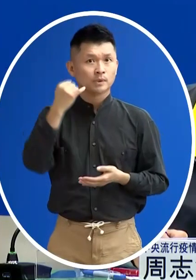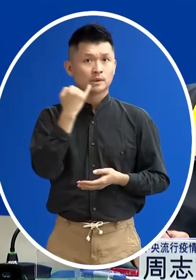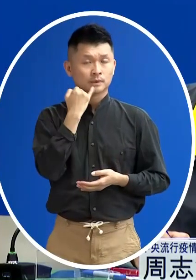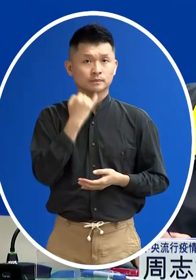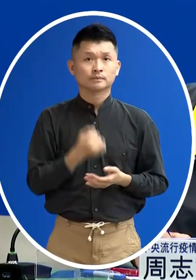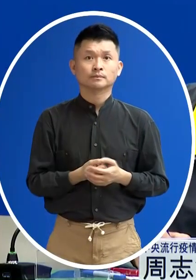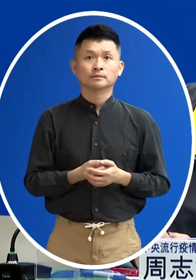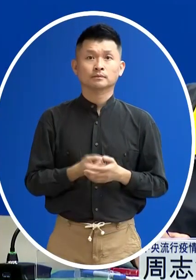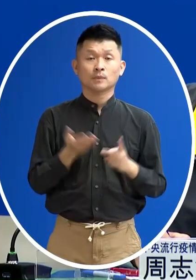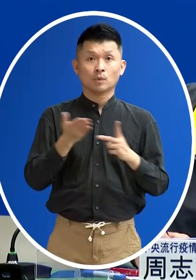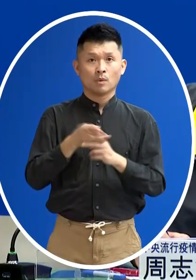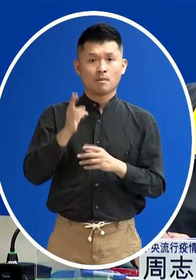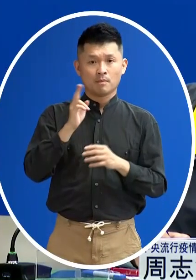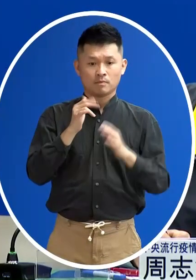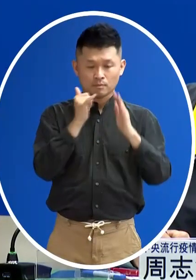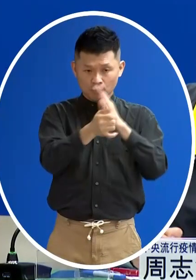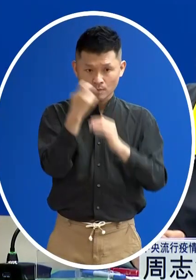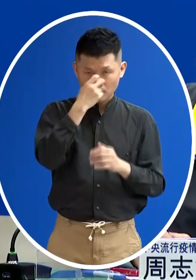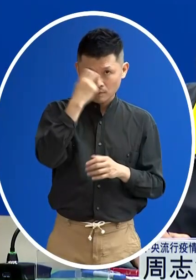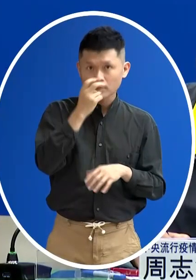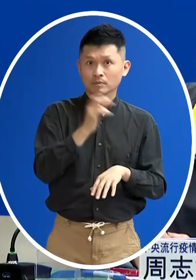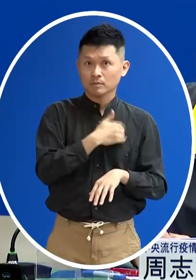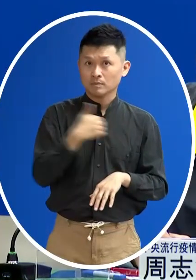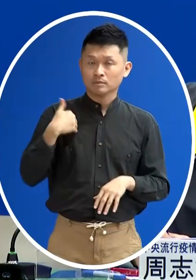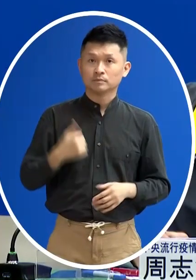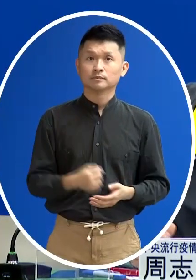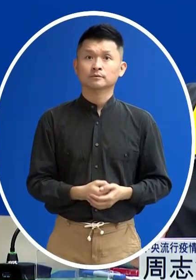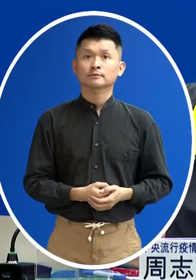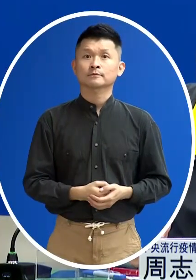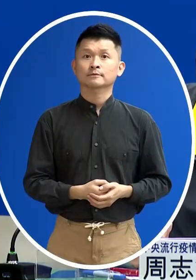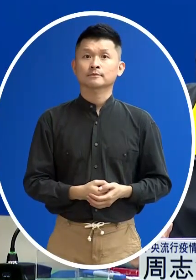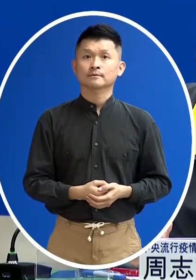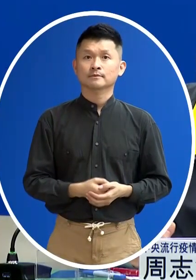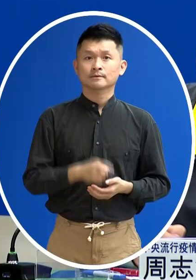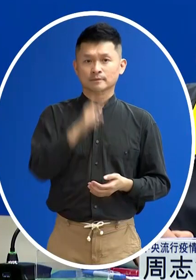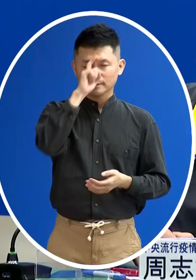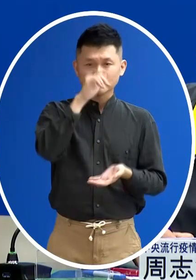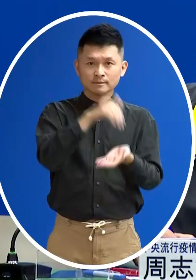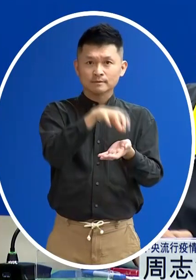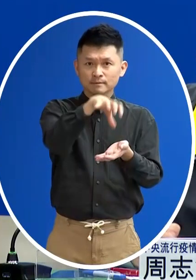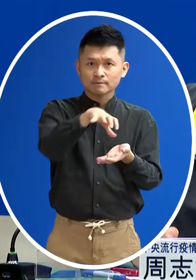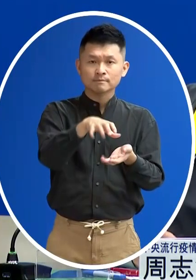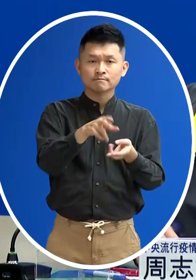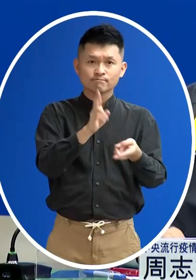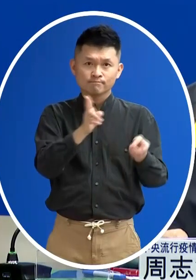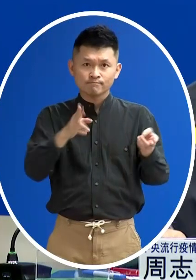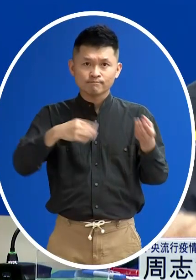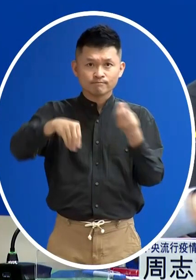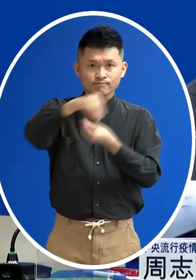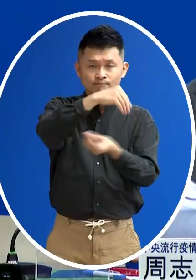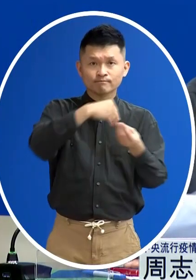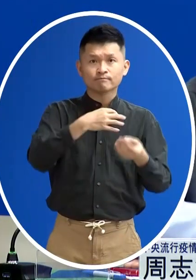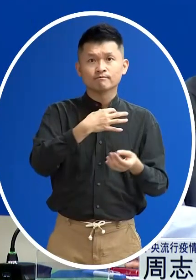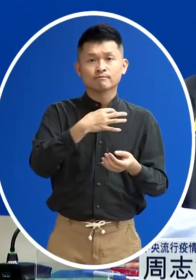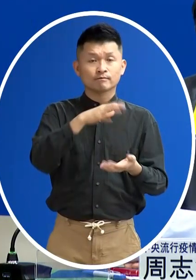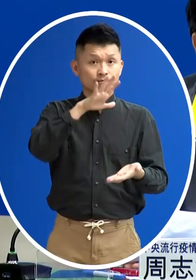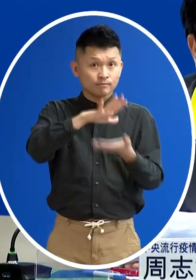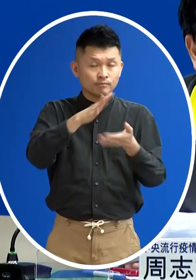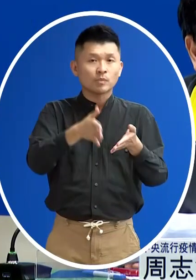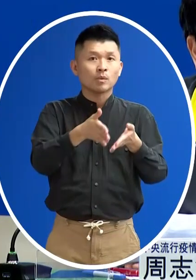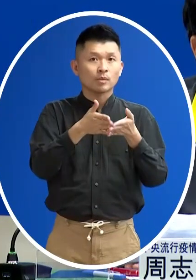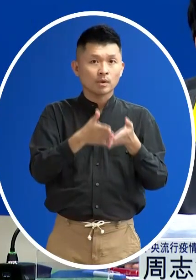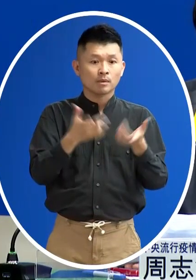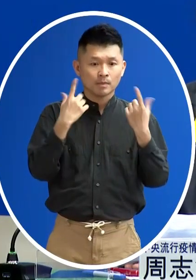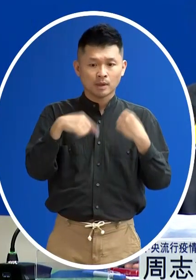这个去查核。所以我想这个部分我们是为了让医院能够做一些弹性的调整，所以把这个1:5的这个原